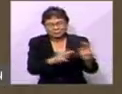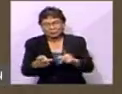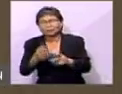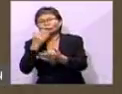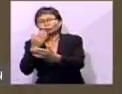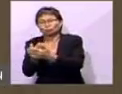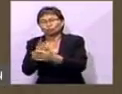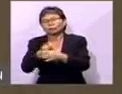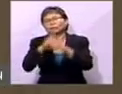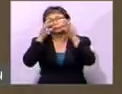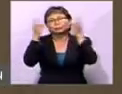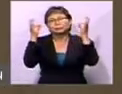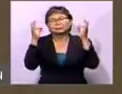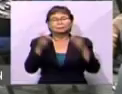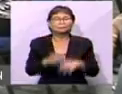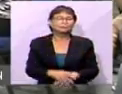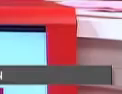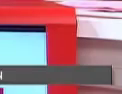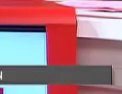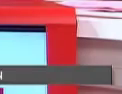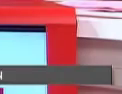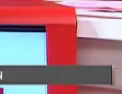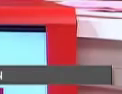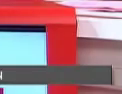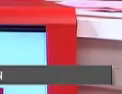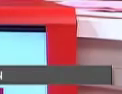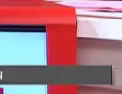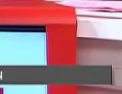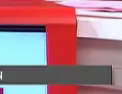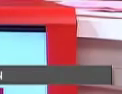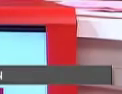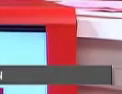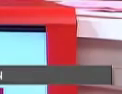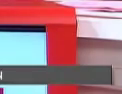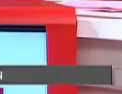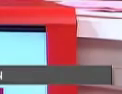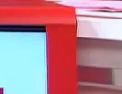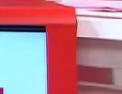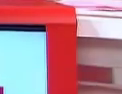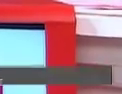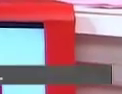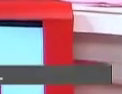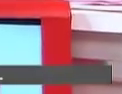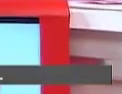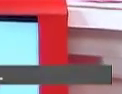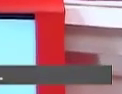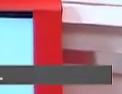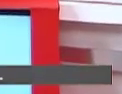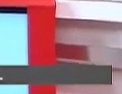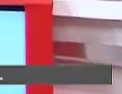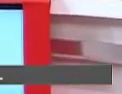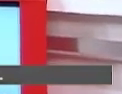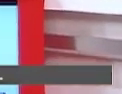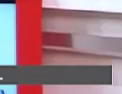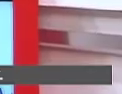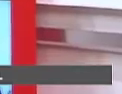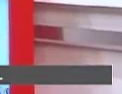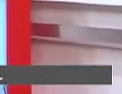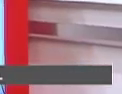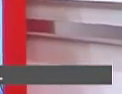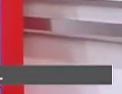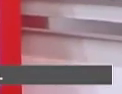Kuching. Nasional 8 edisi 22